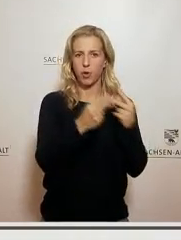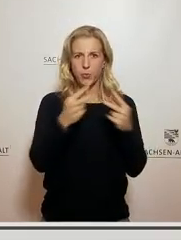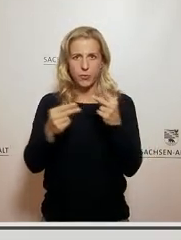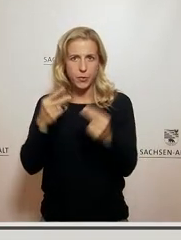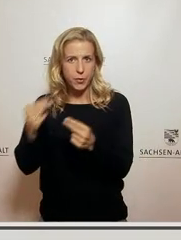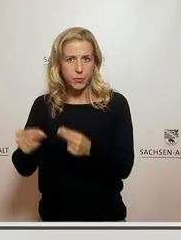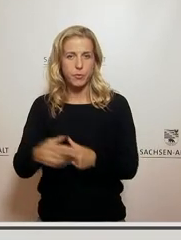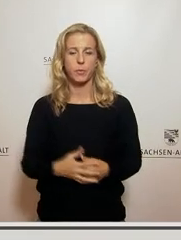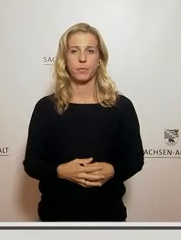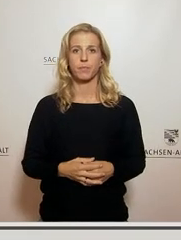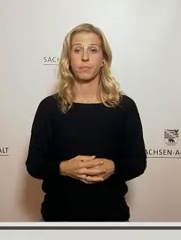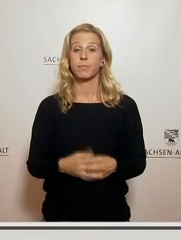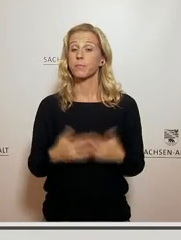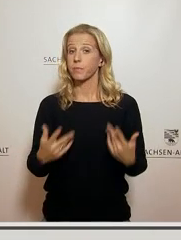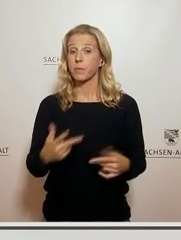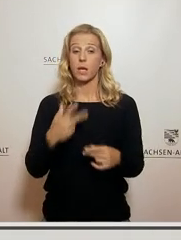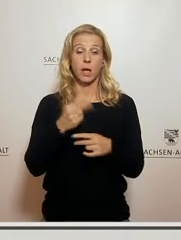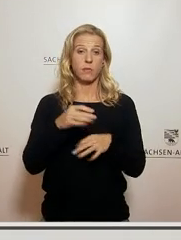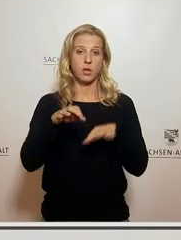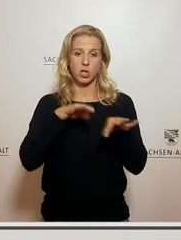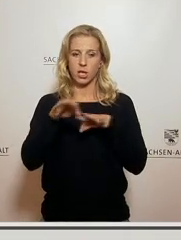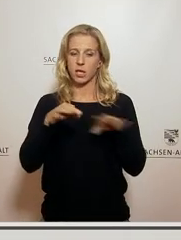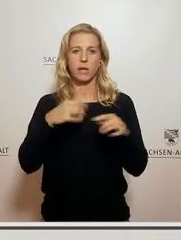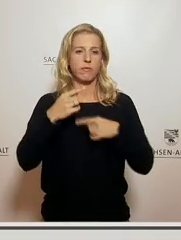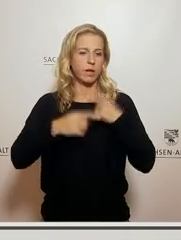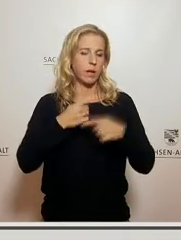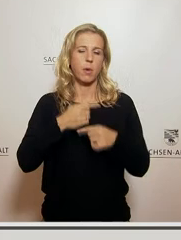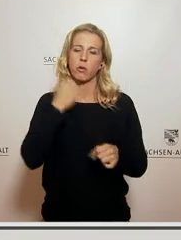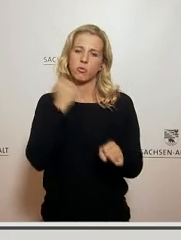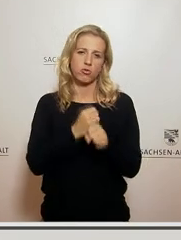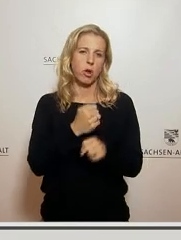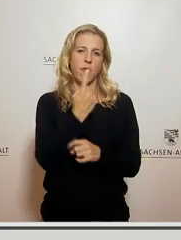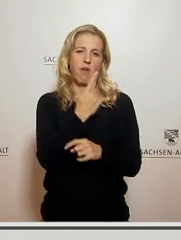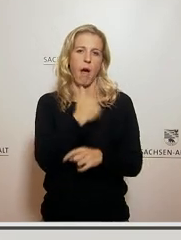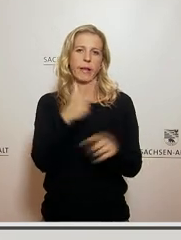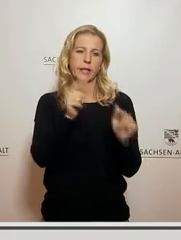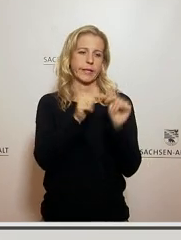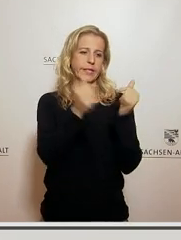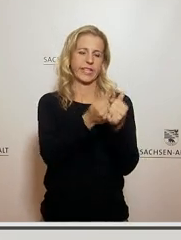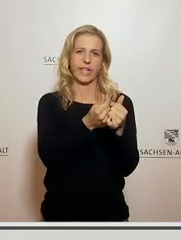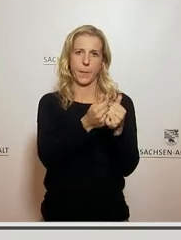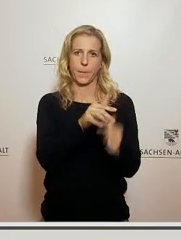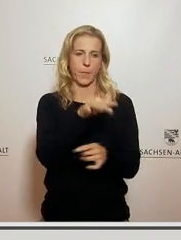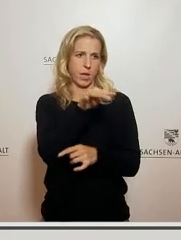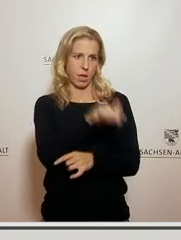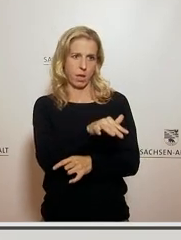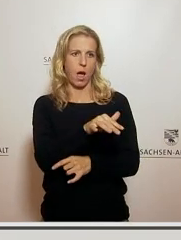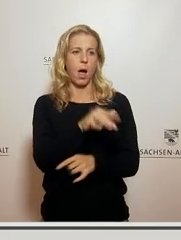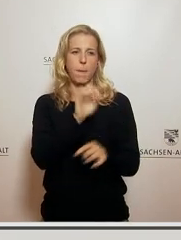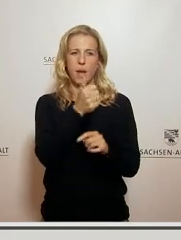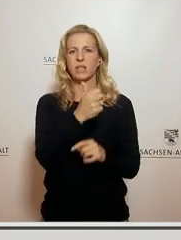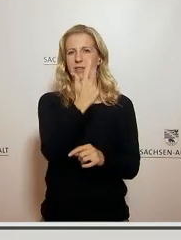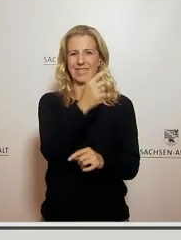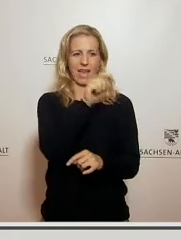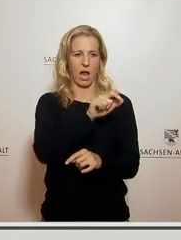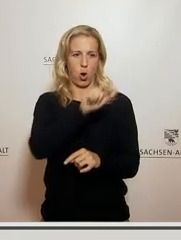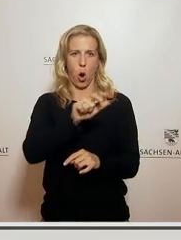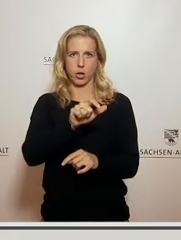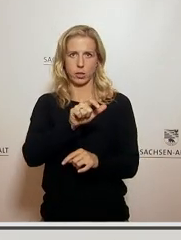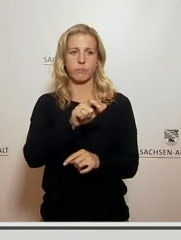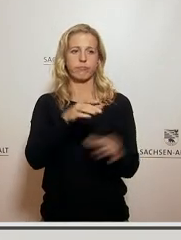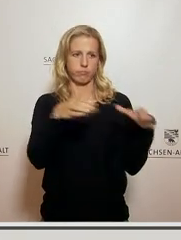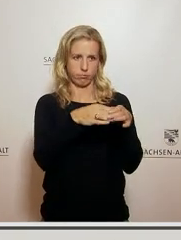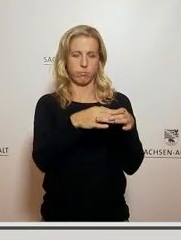In unserer Impfstrategie haben wir immer ein Impfteam festgestellt. Meistens sind sie zu dritt unterwegs, zu